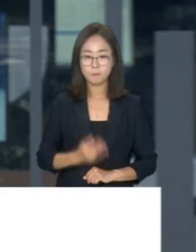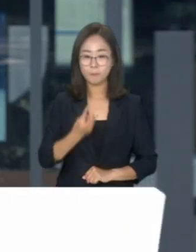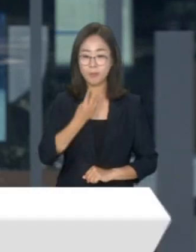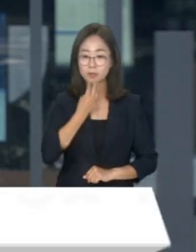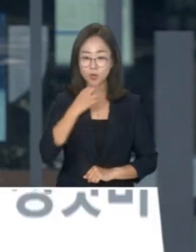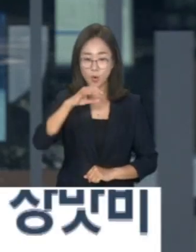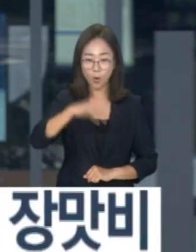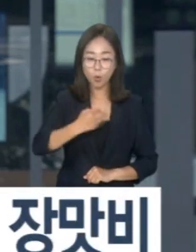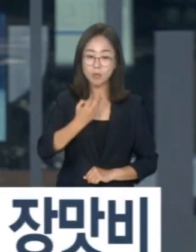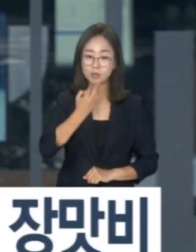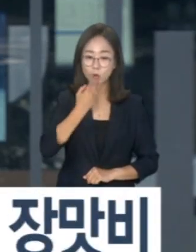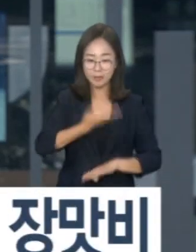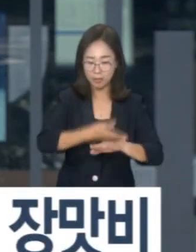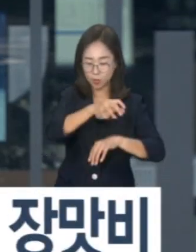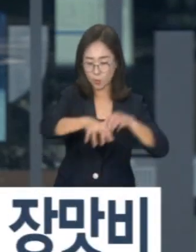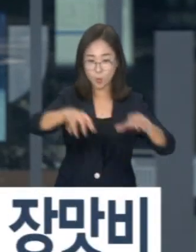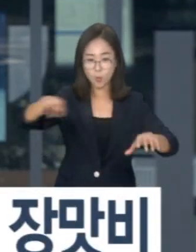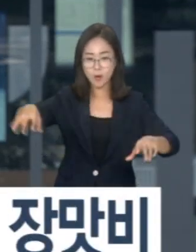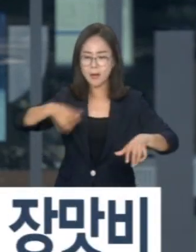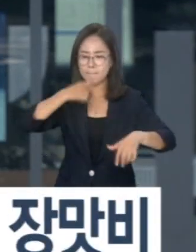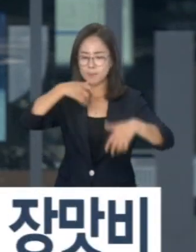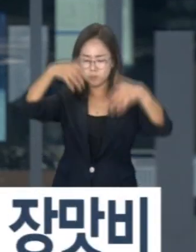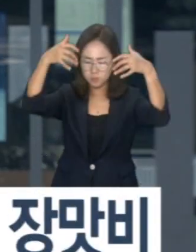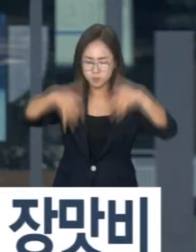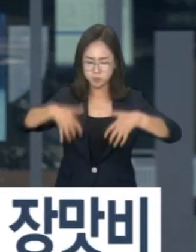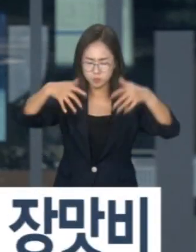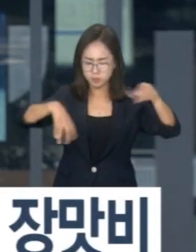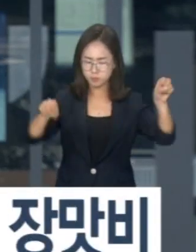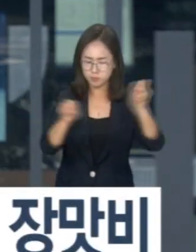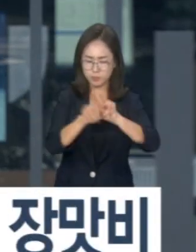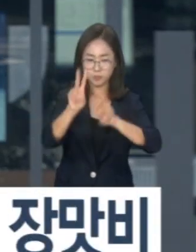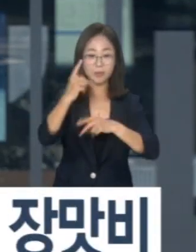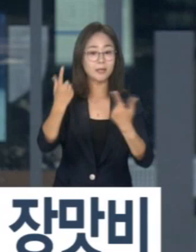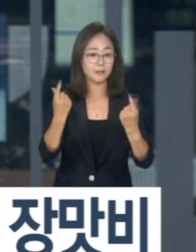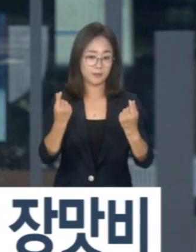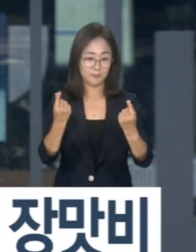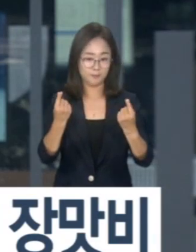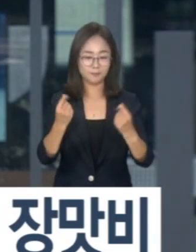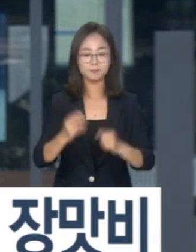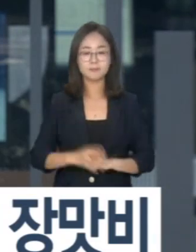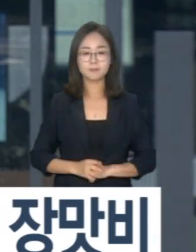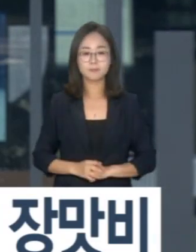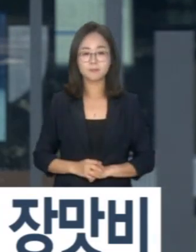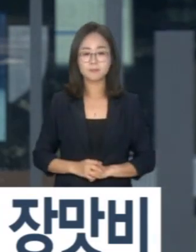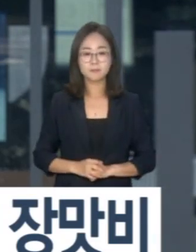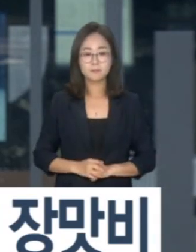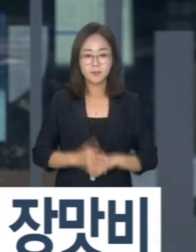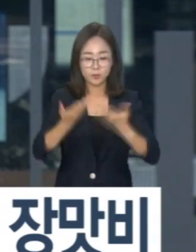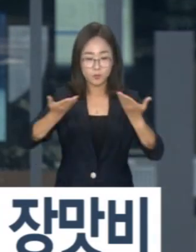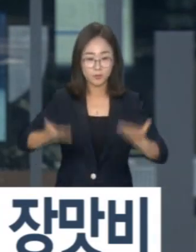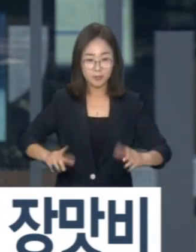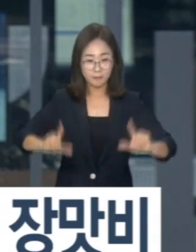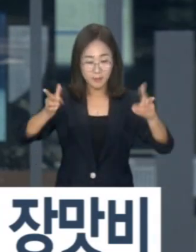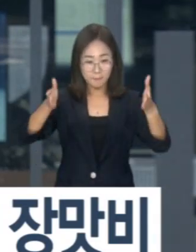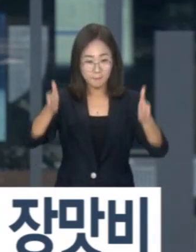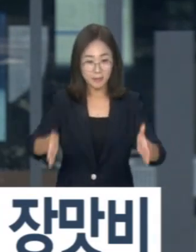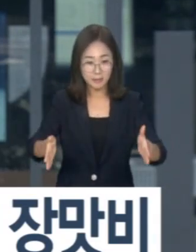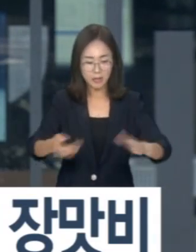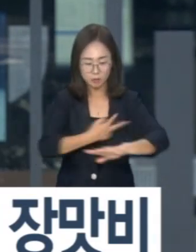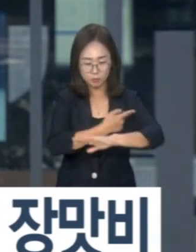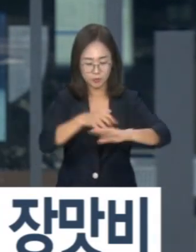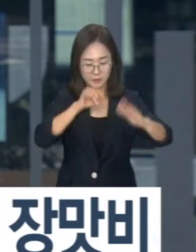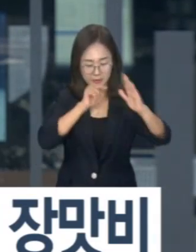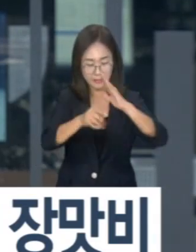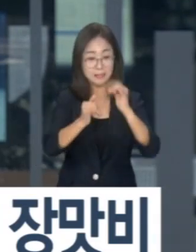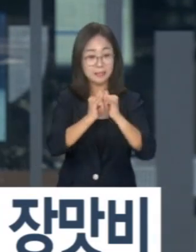서울을 포함한 수도권과 강원 지역에는 천둥과 벼락을 동반한 요란한 비가 내리고 있습니다. 휴일을 맞아 아침에 수영장을